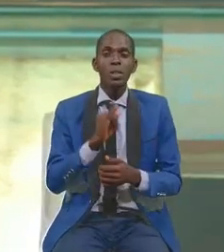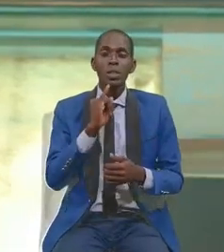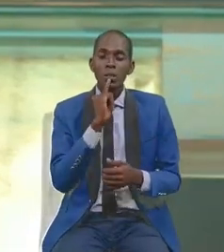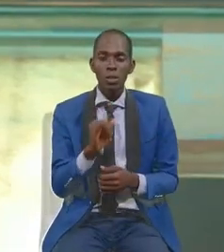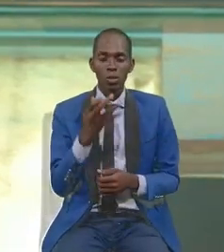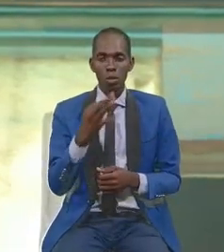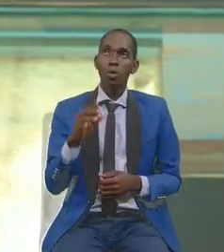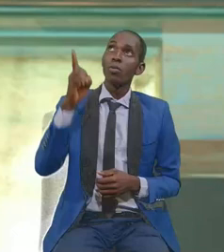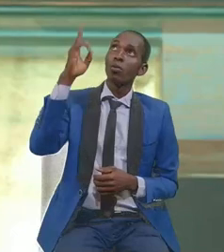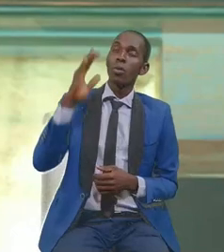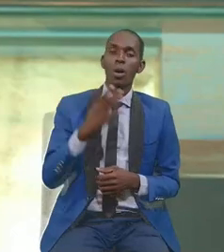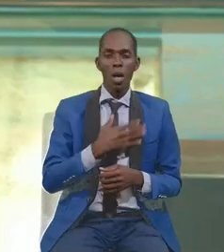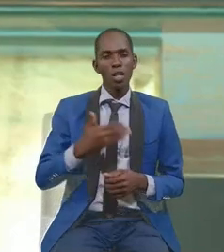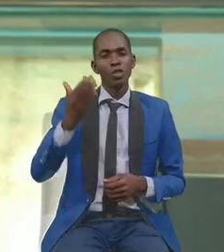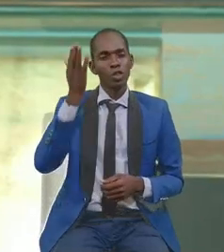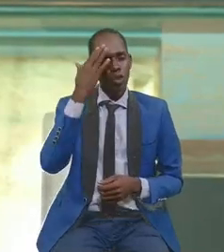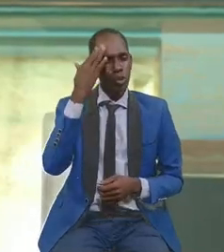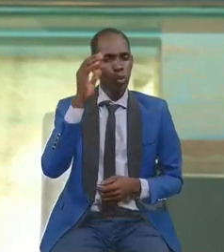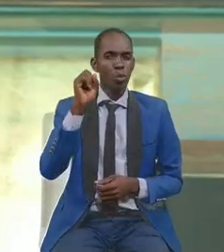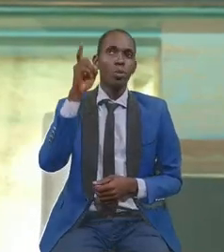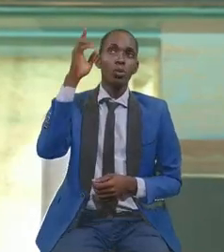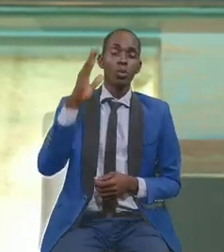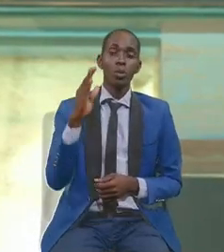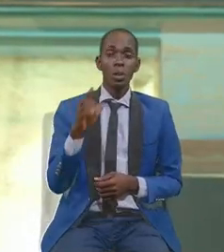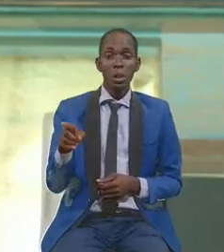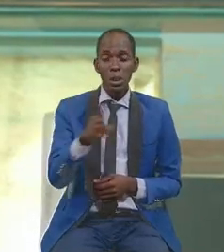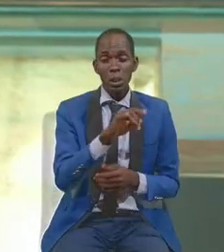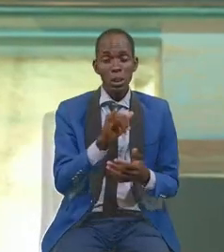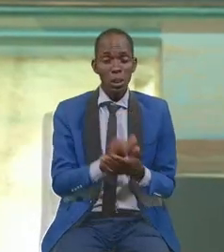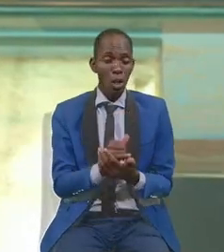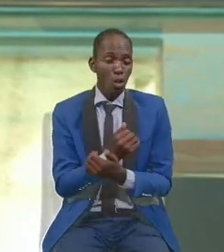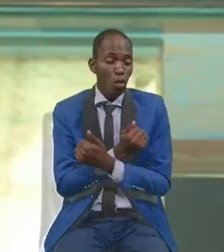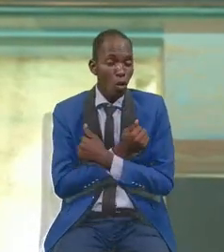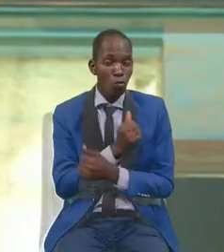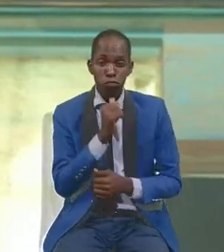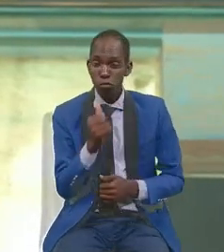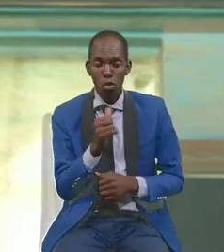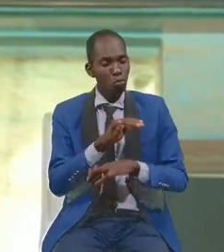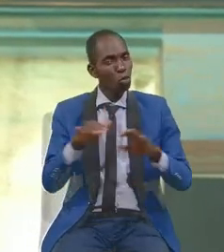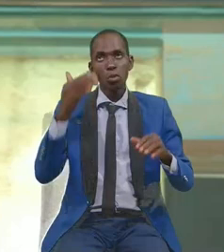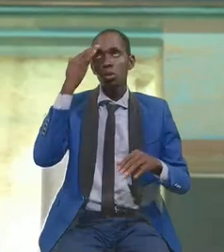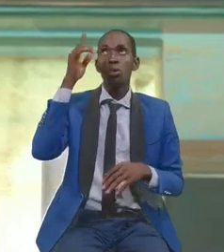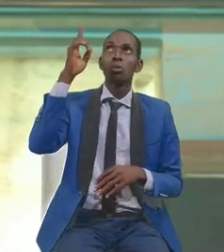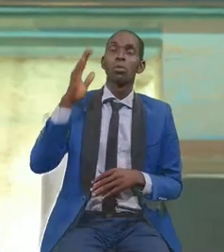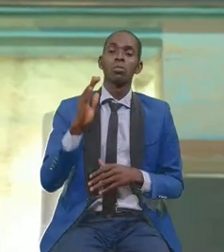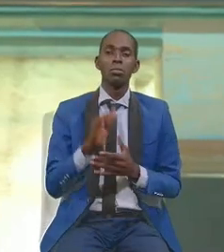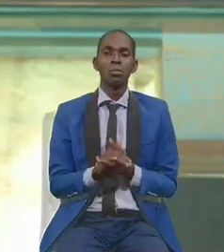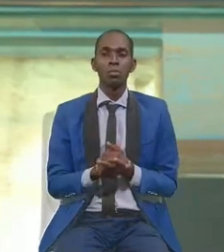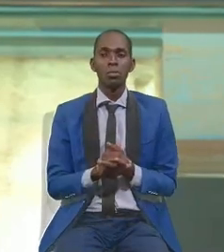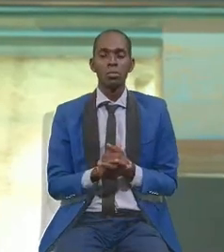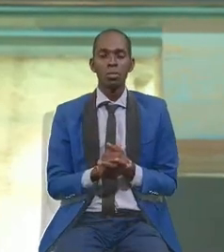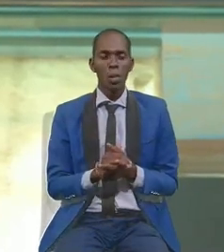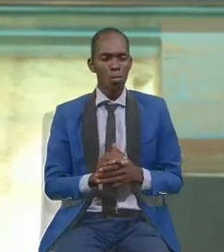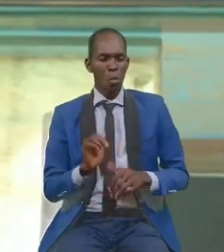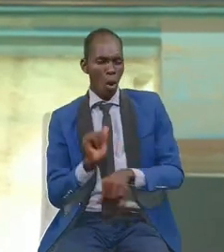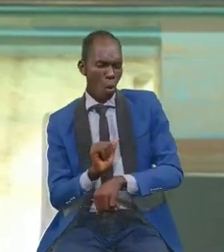Dieu. Celui qui n'aime pas n'a pas connu Dieu. L'homme actif,